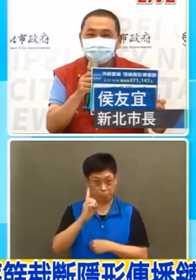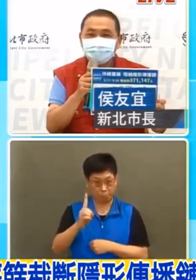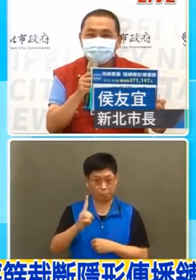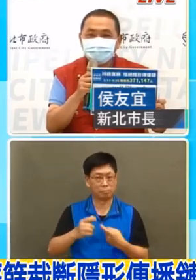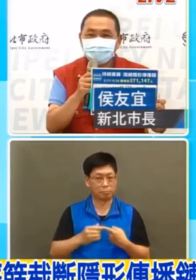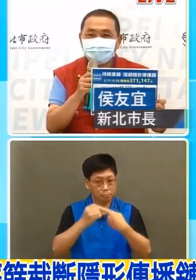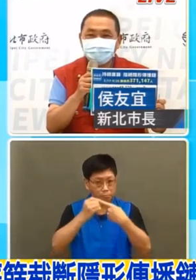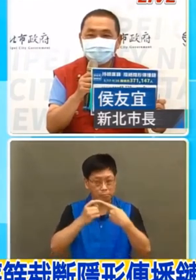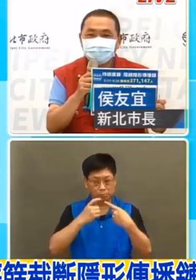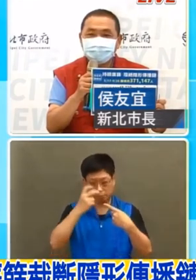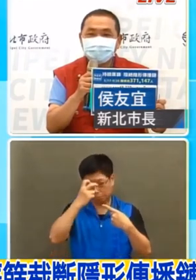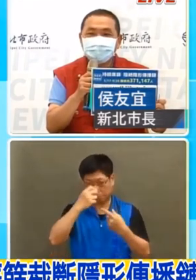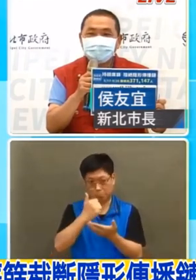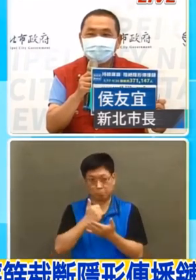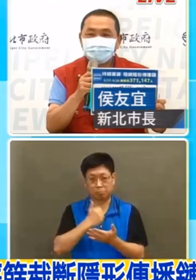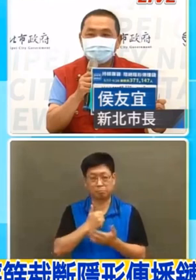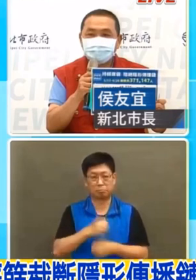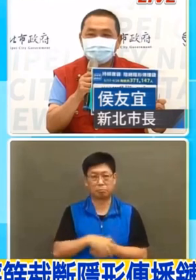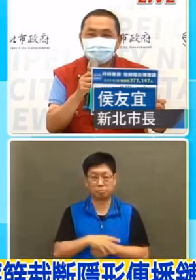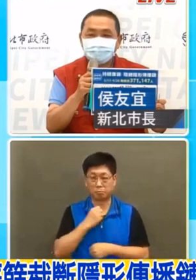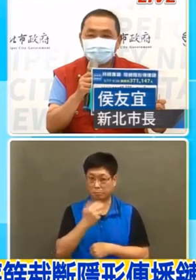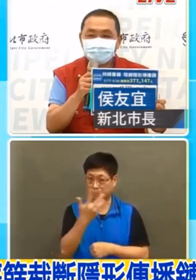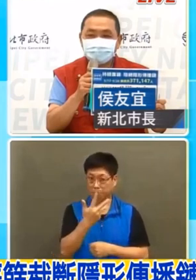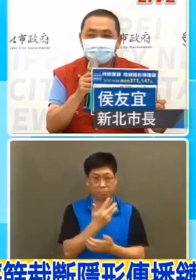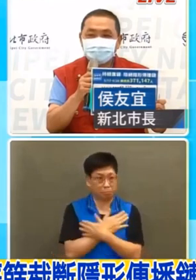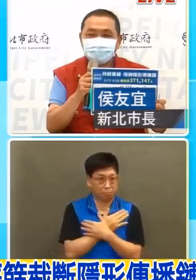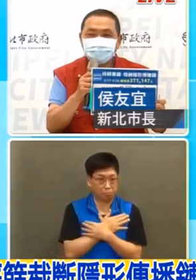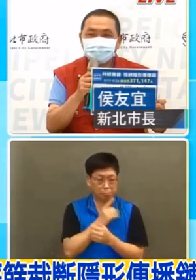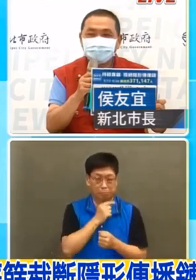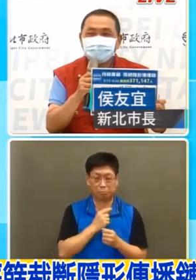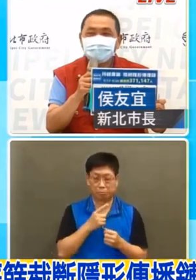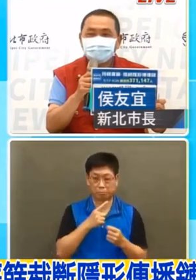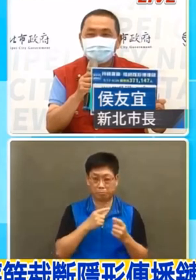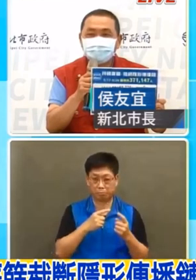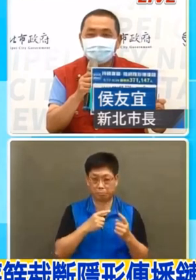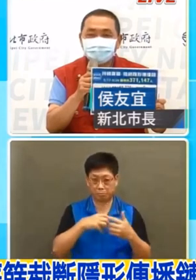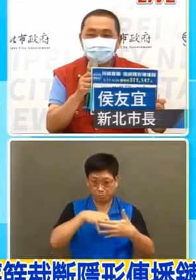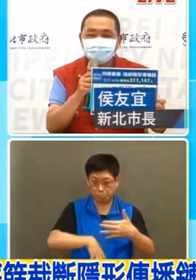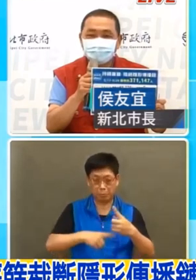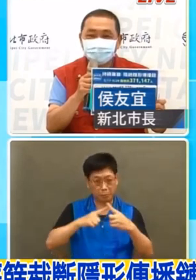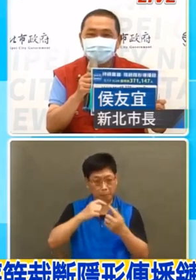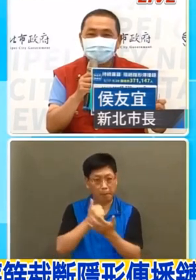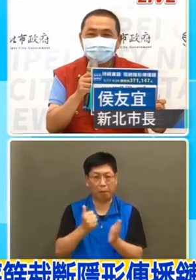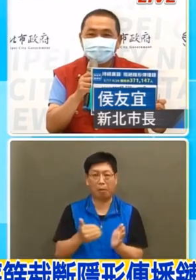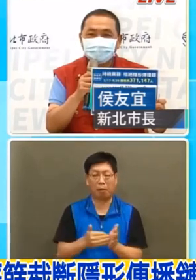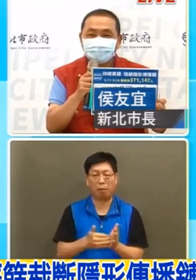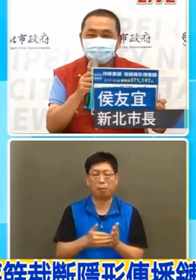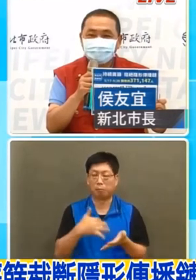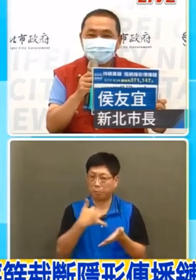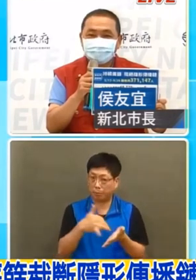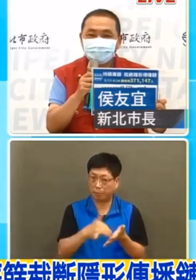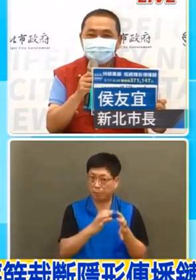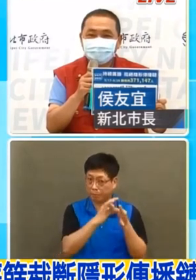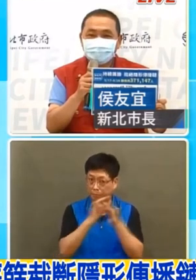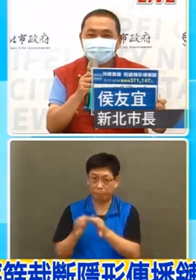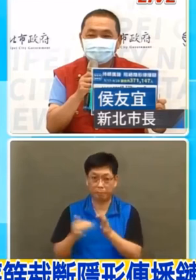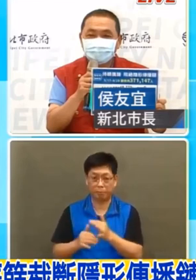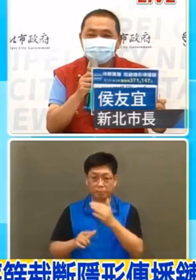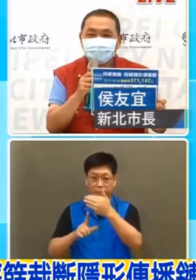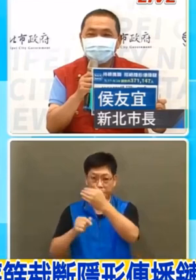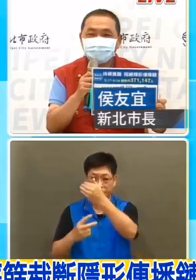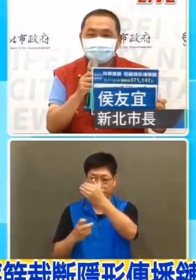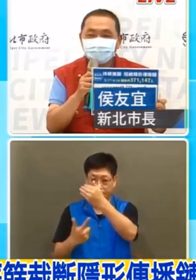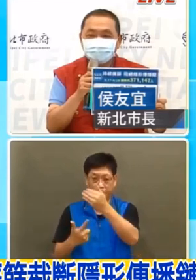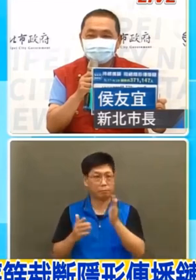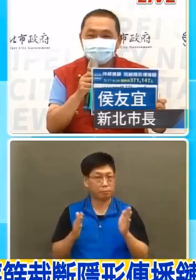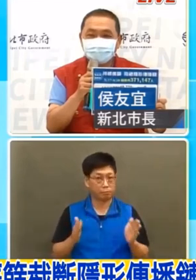出有8个幼儿园的染疫事件，从那一天算到9月26号，整